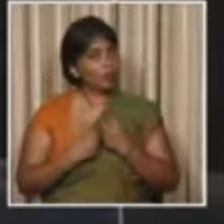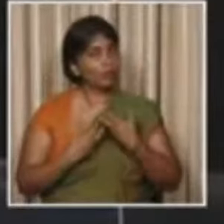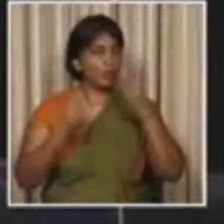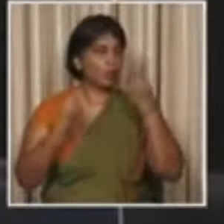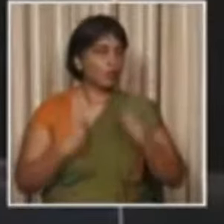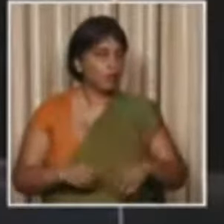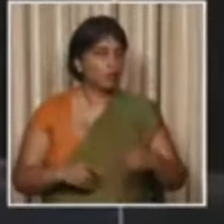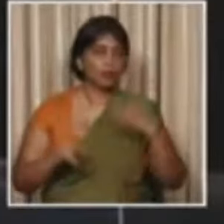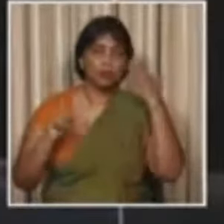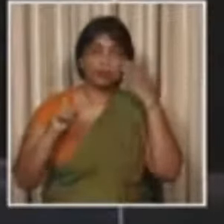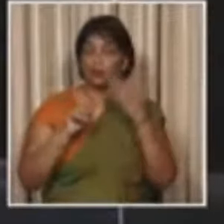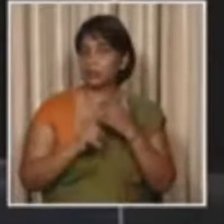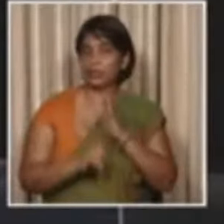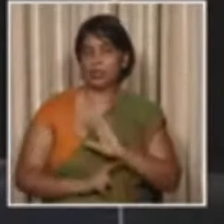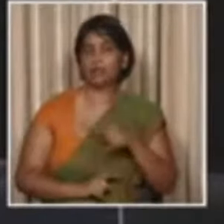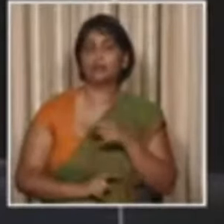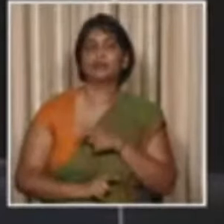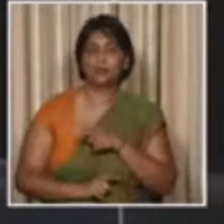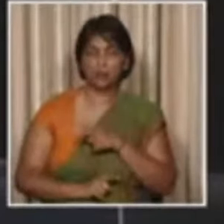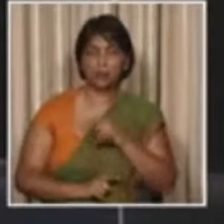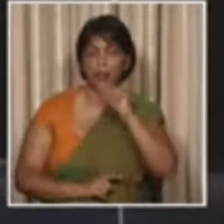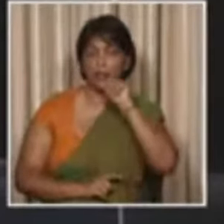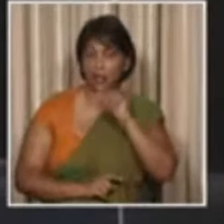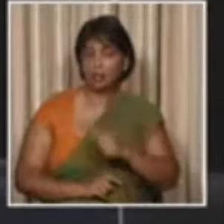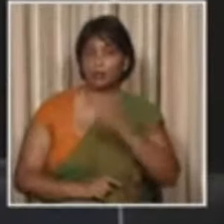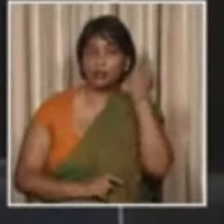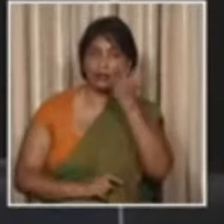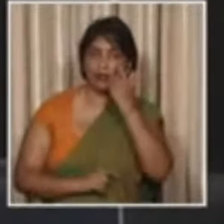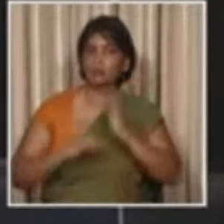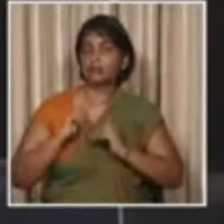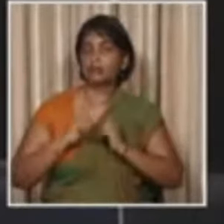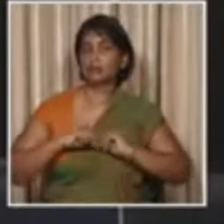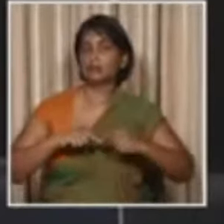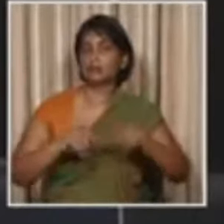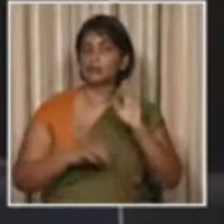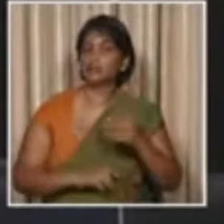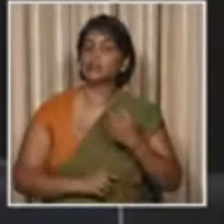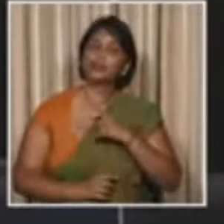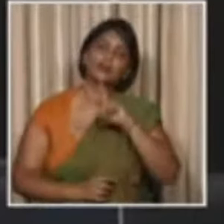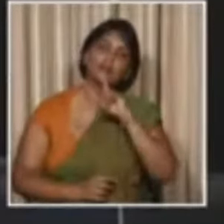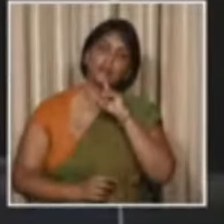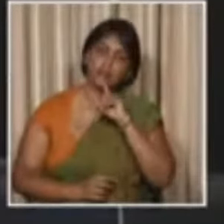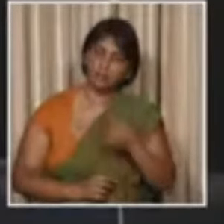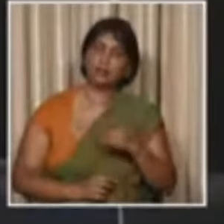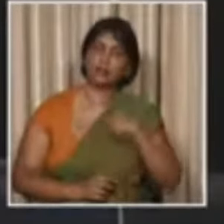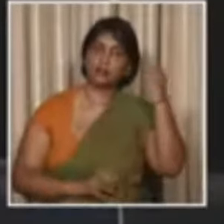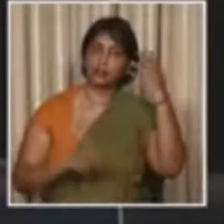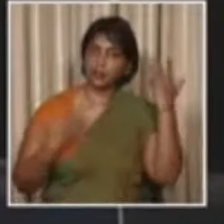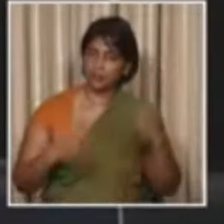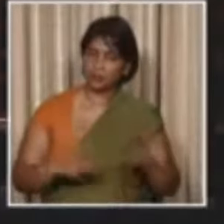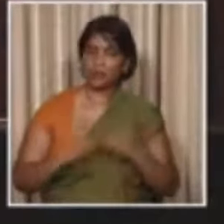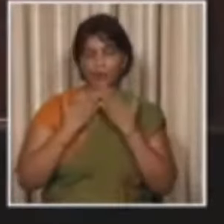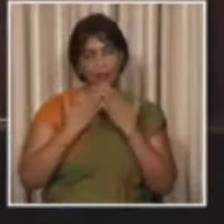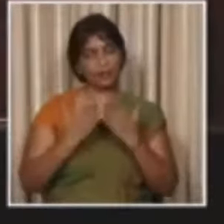සඳහා ප්‍රසූතියක් නොව සත්‍ය සෙවීමේ වැඩපිළිවෙළක් ක්‍රියාත්මක කළ යුතු කියා යෝජනා කරමින් මම කතාව අවසන් කරනවා. බොහොම සිතේ ඔබට මාට